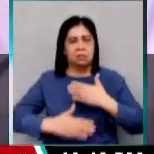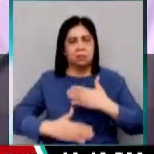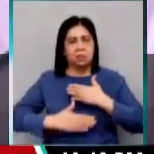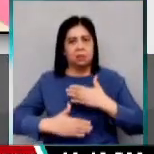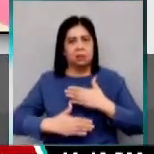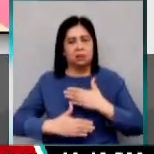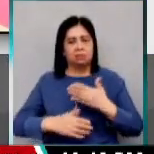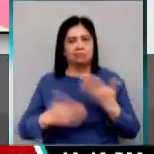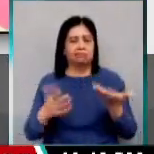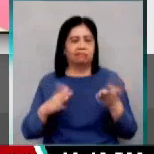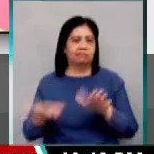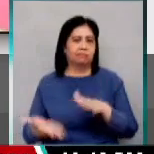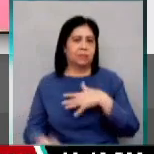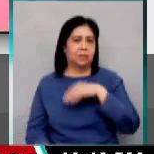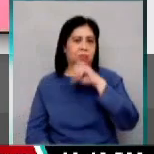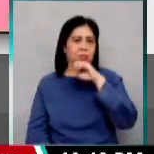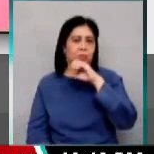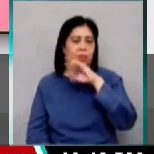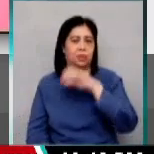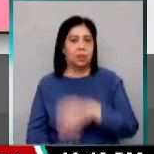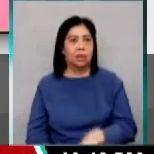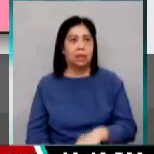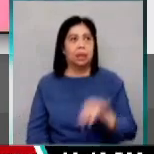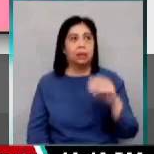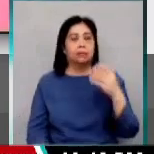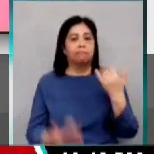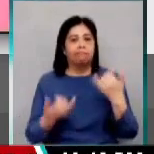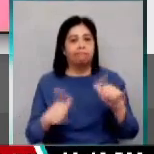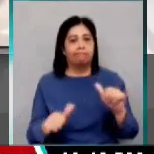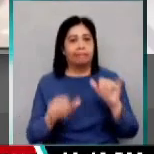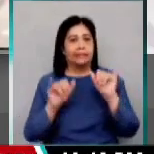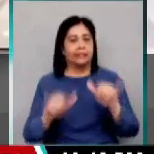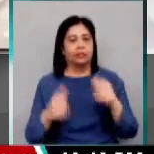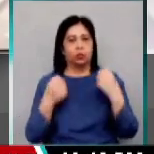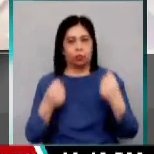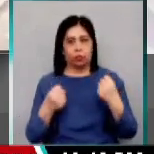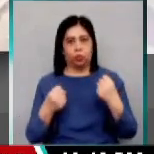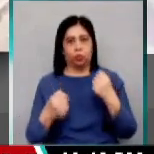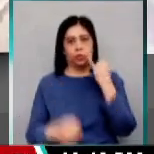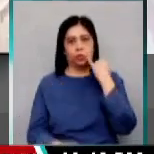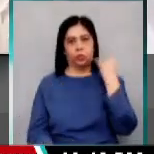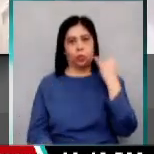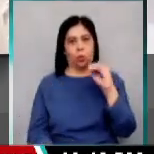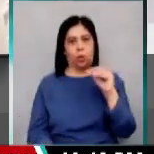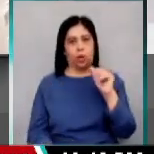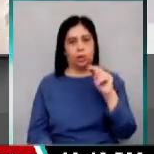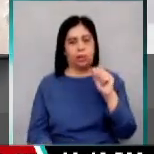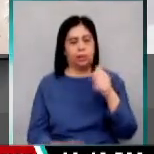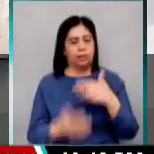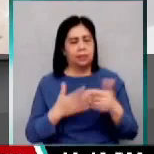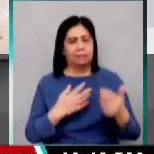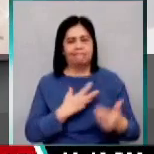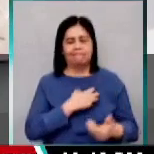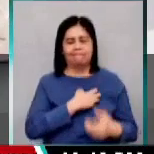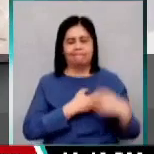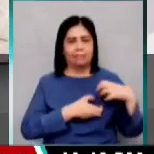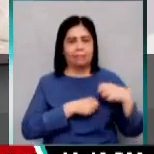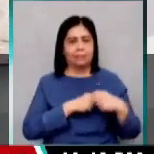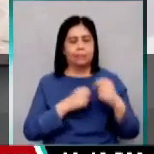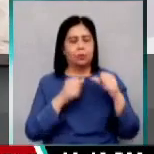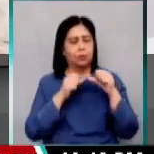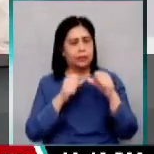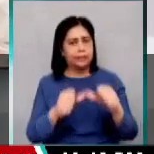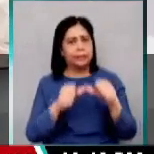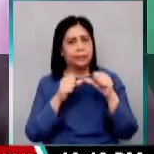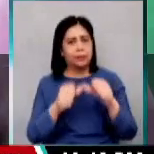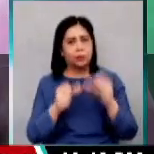ko. Gayunpaman, nanatiling matatag si Joanna kahit mapait ang pinagdaanan ni patuloy pa rin siyang naglingkod.